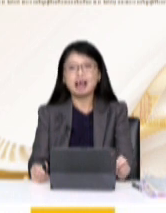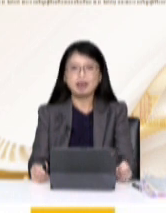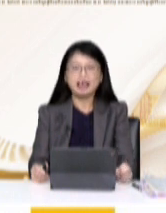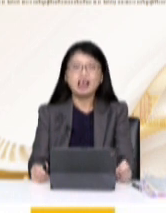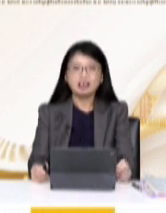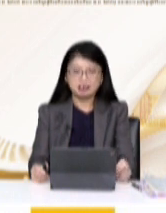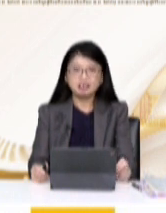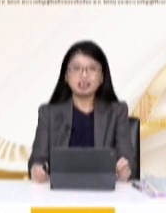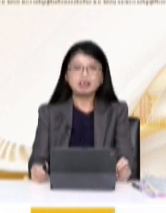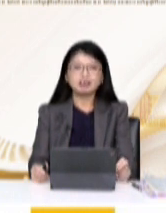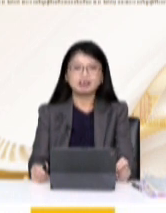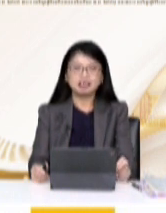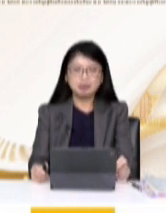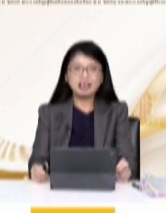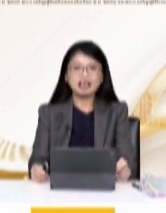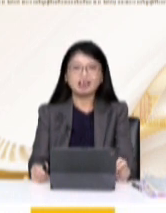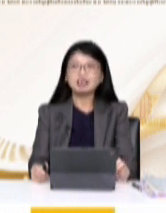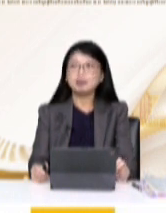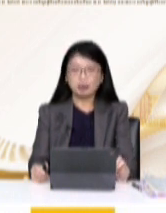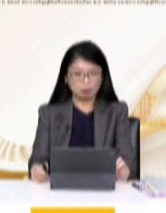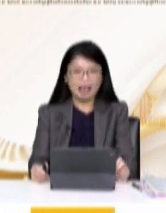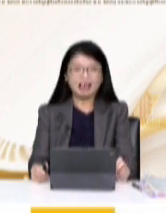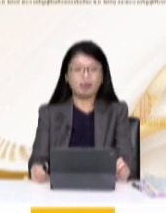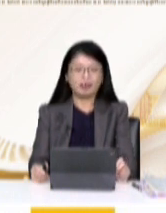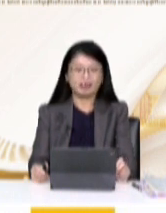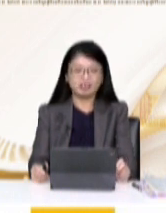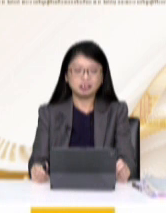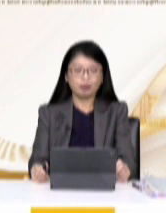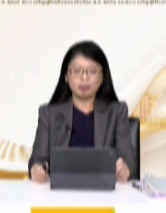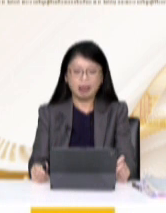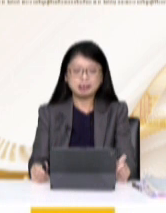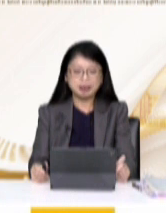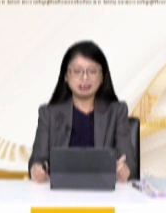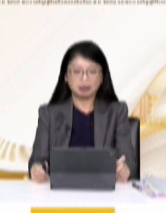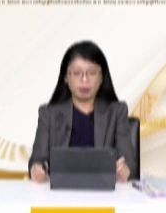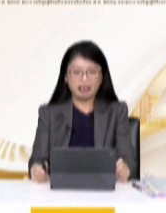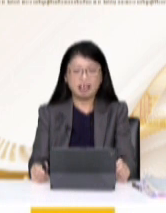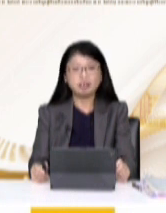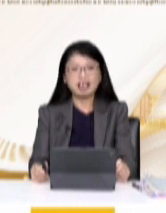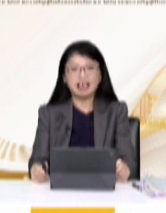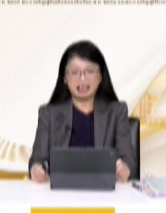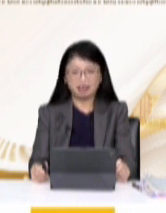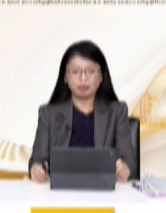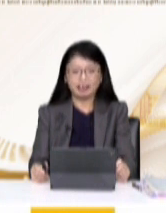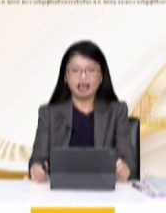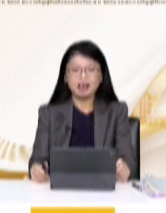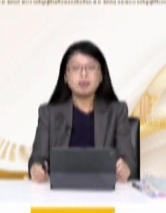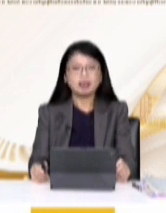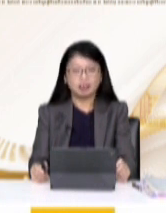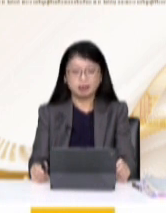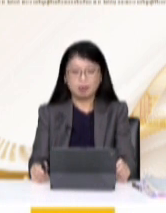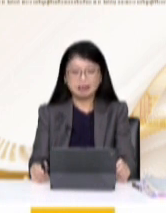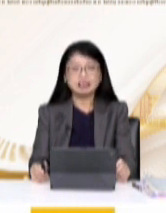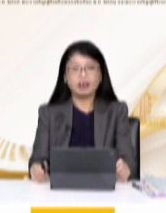ตัวอย่างไหมซึ่งก็คือที่มีเนี่ยก็คือเป็นกฎหมายเก่าเลยก็คือตัวพระราชบัญญัติจัดวางการรถไฟและทางหลวงนะคะ